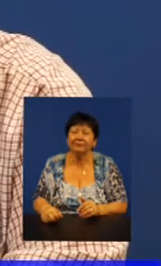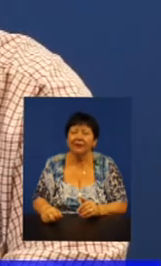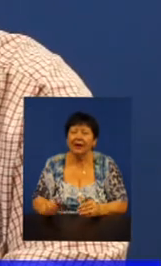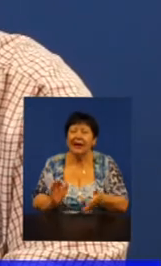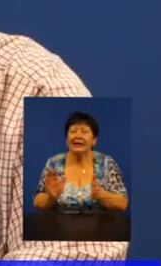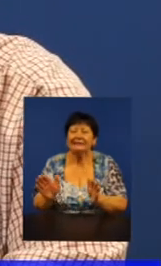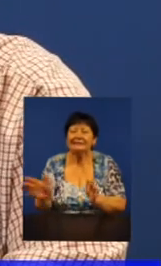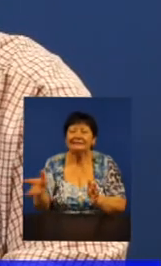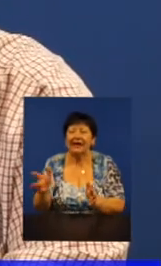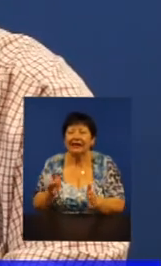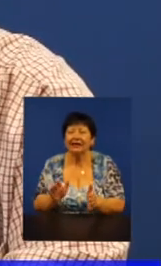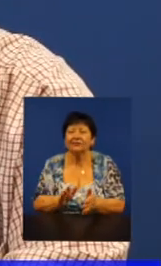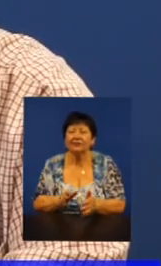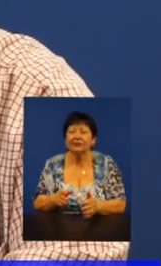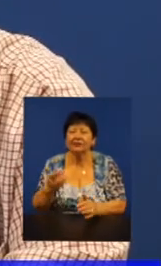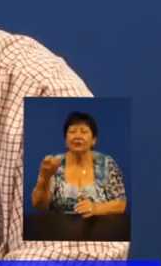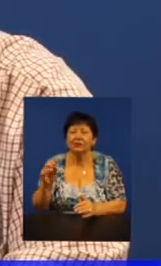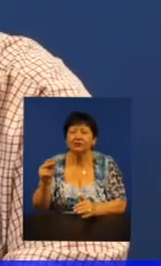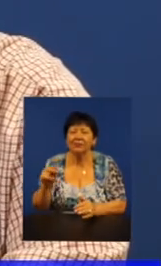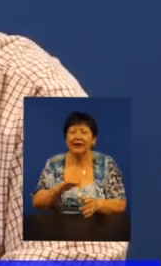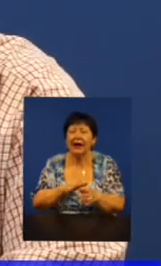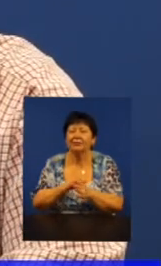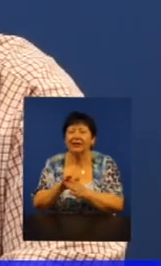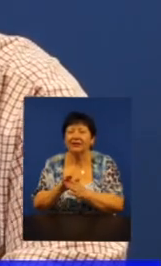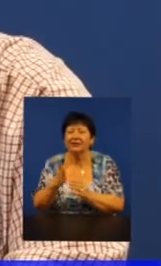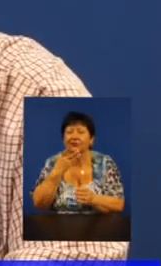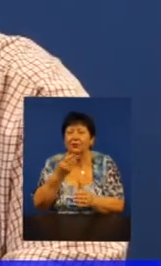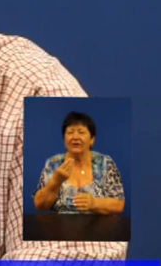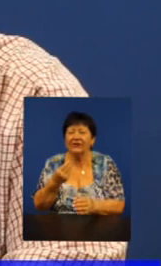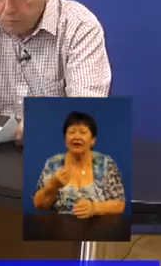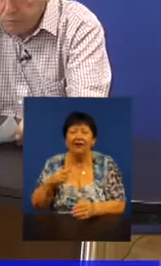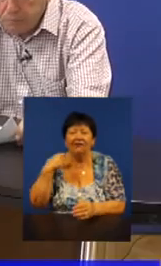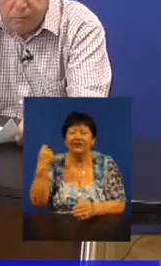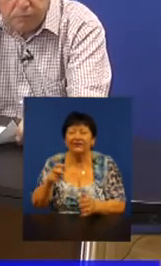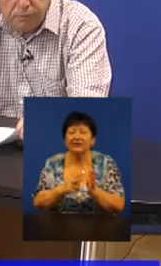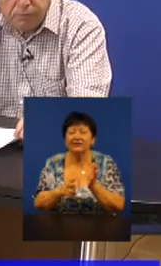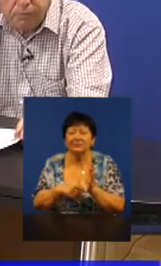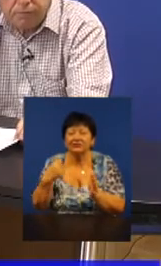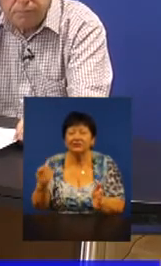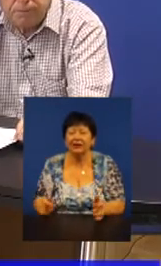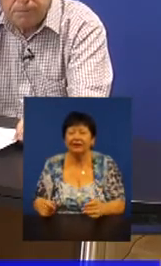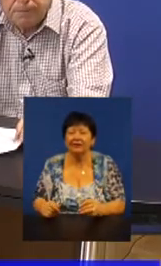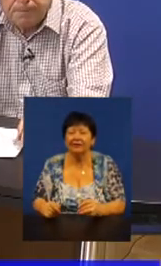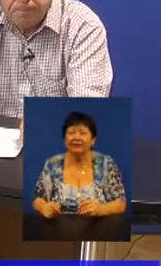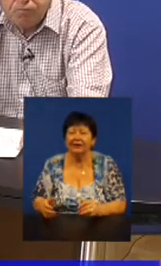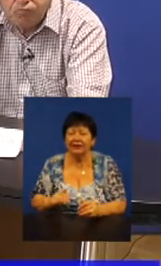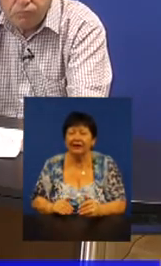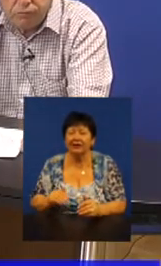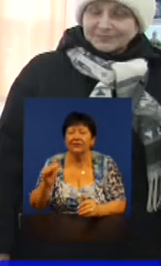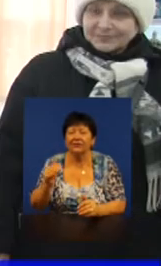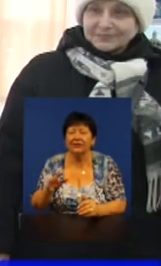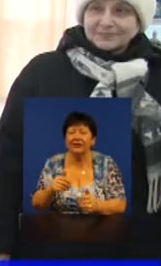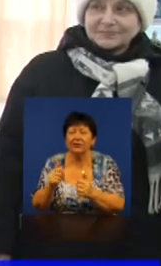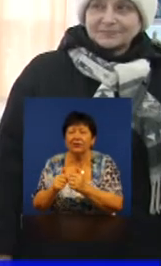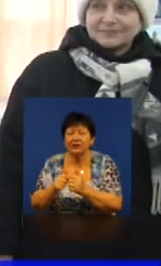Ziaristul Ion Ciumeică din orașul Cimișlia a împlinit frumoasa vârstă de 70 de ani. Arta cuvântului a deprins-o încă din școală. Fiind coleg